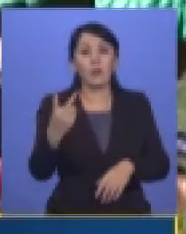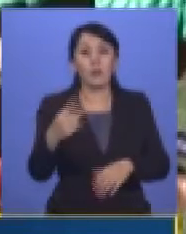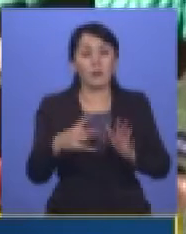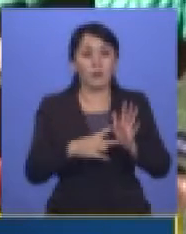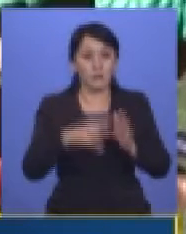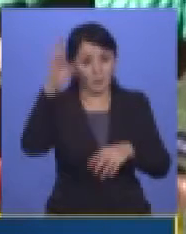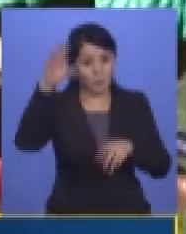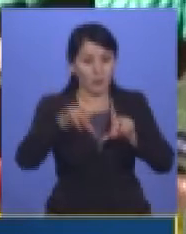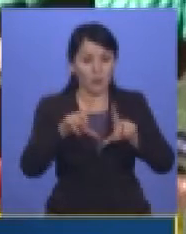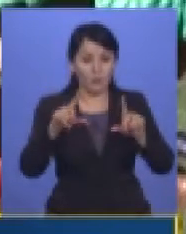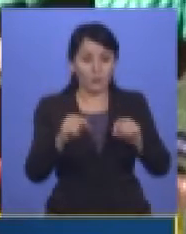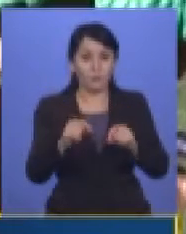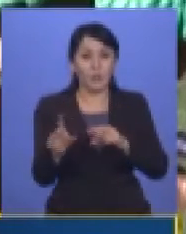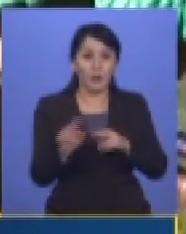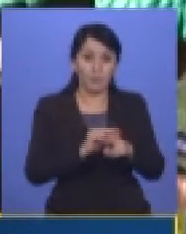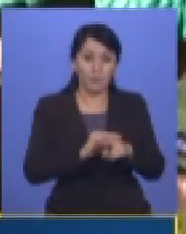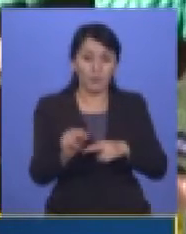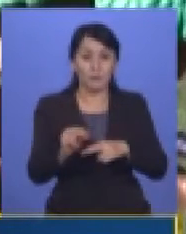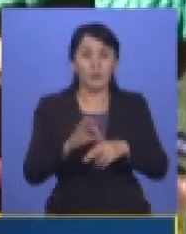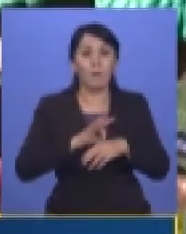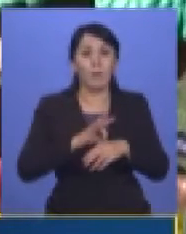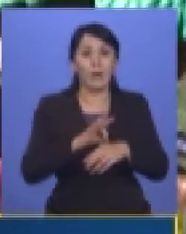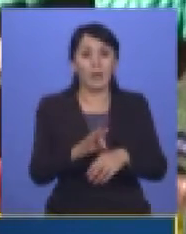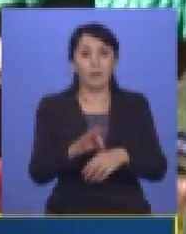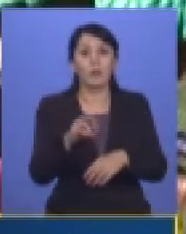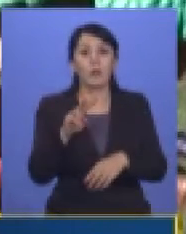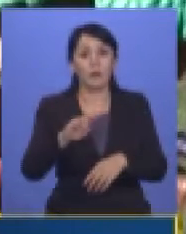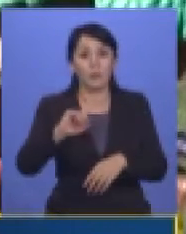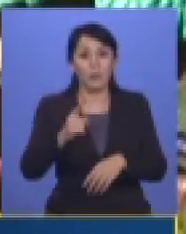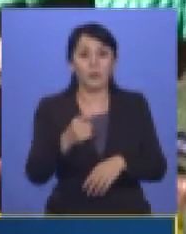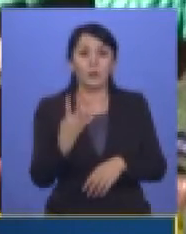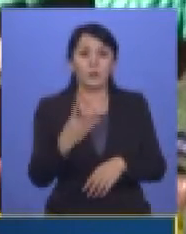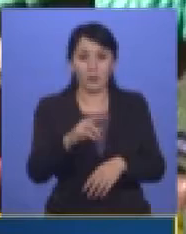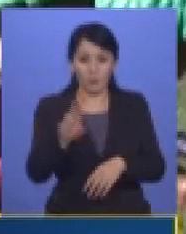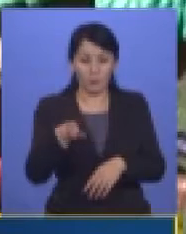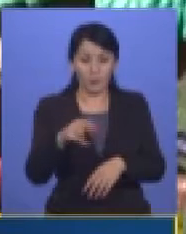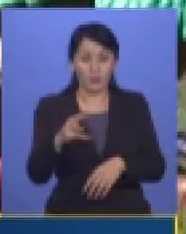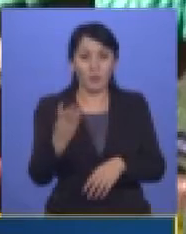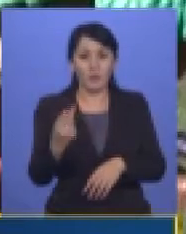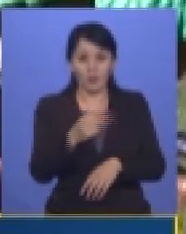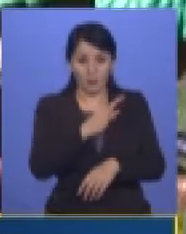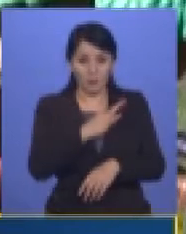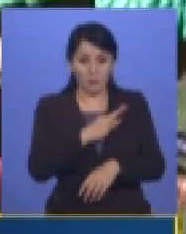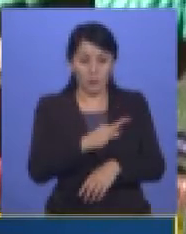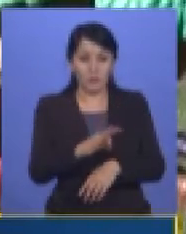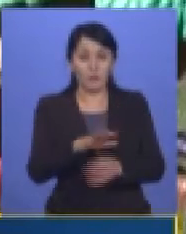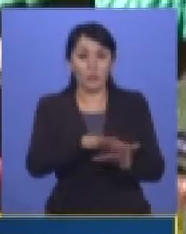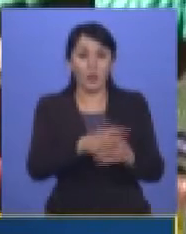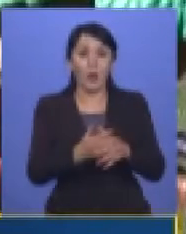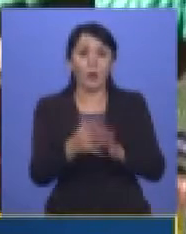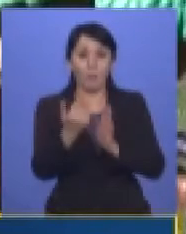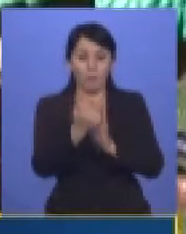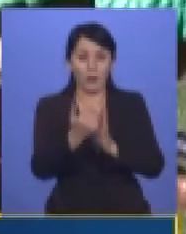білім беру нысанында күрделі жөндеу жұмыстары жүргізілуде. Оған 2,4 миллиард теңгеден астам қаржы бөлінді. Ал ауыл ел